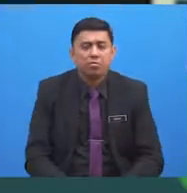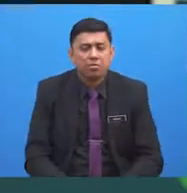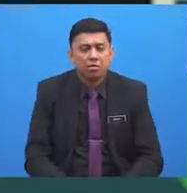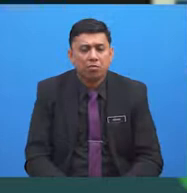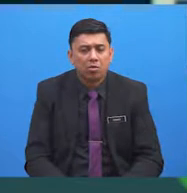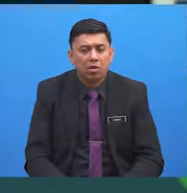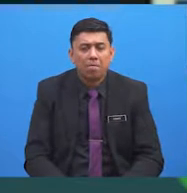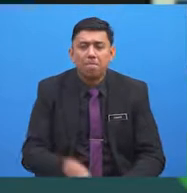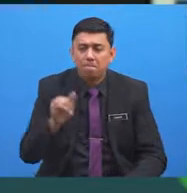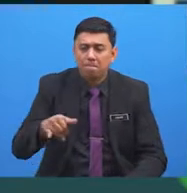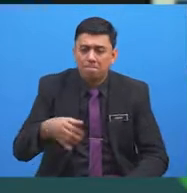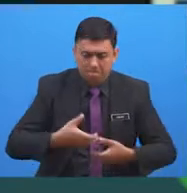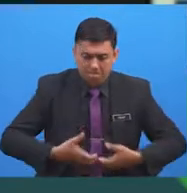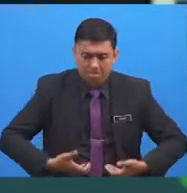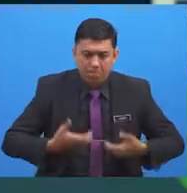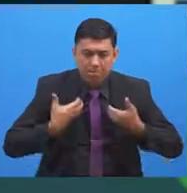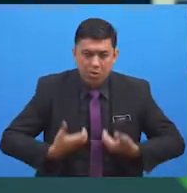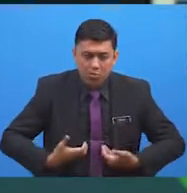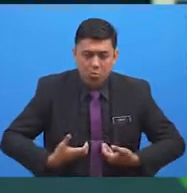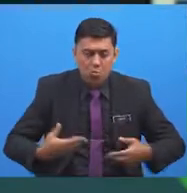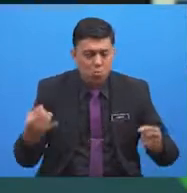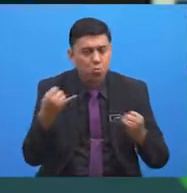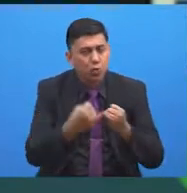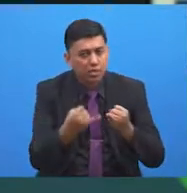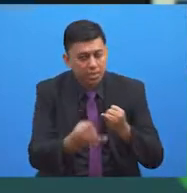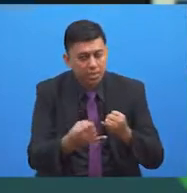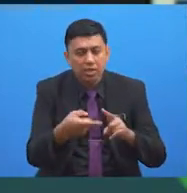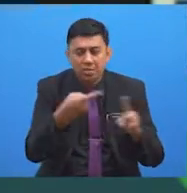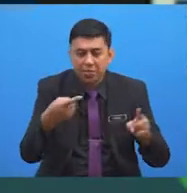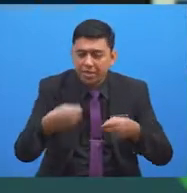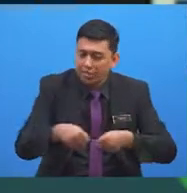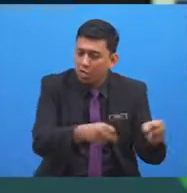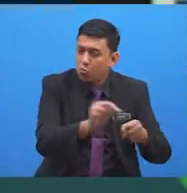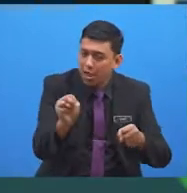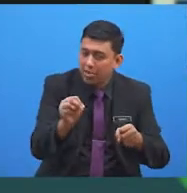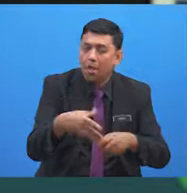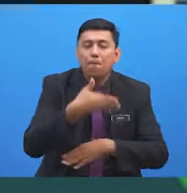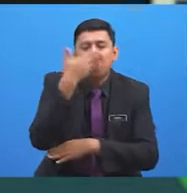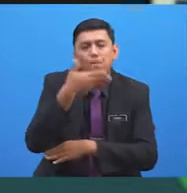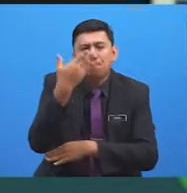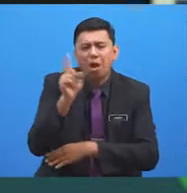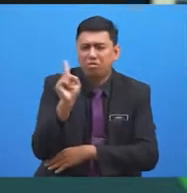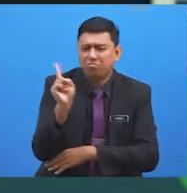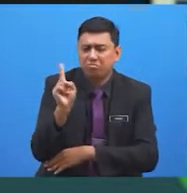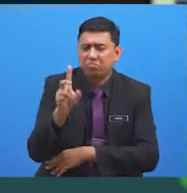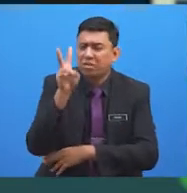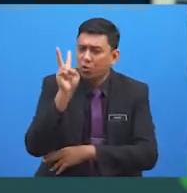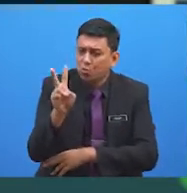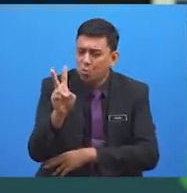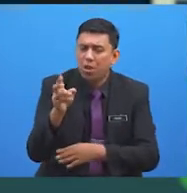pada ganglion paru-paru yang merupakan hujung dari saluran pernafasan di